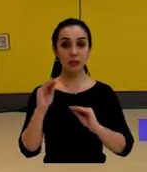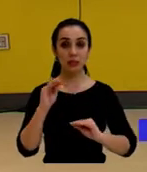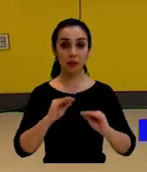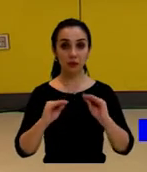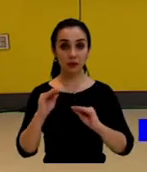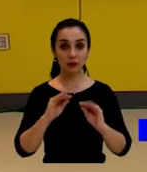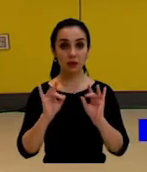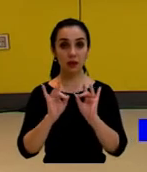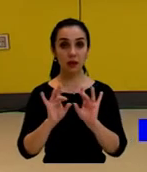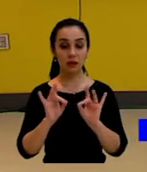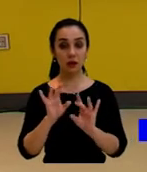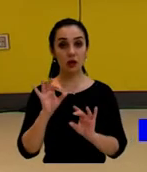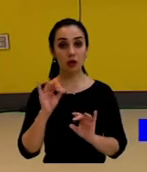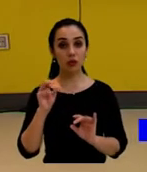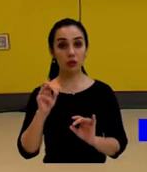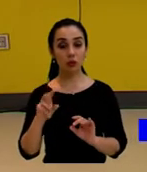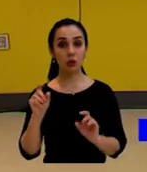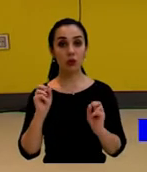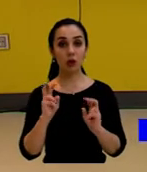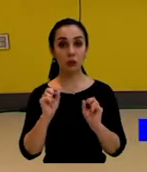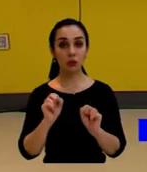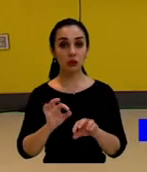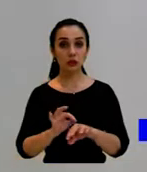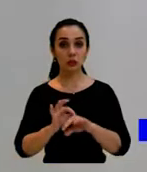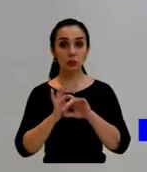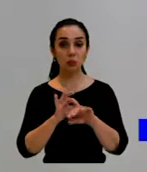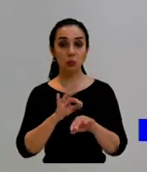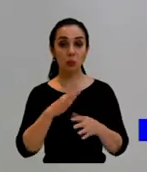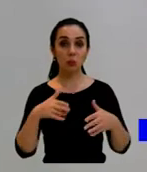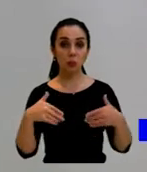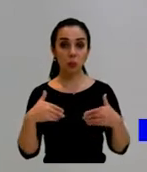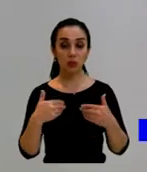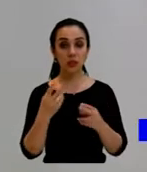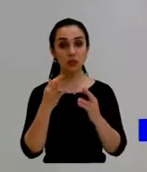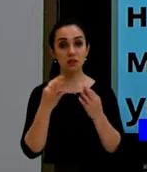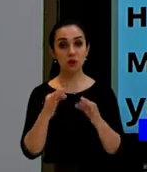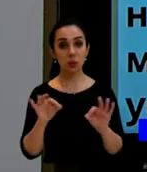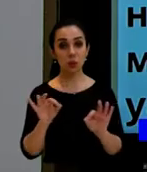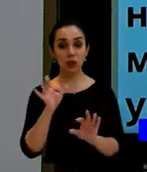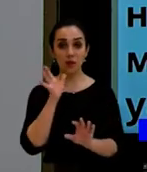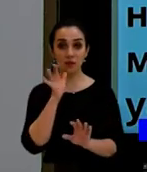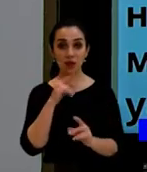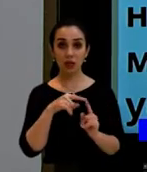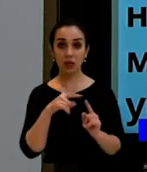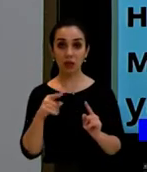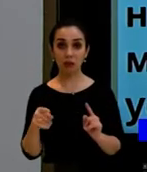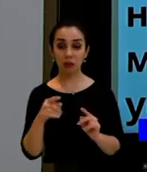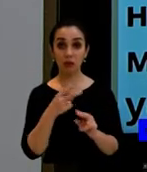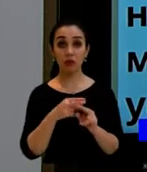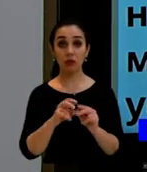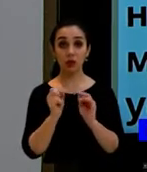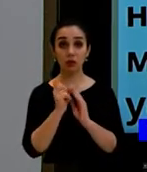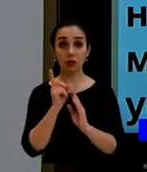Составить рассказ о том, как можно проводить с пользой свободное время. Я думаю, что ученики 11